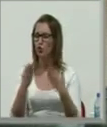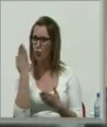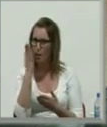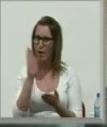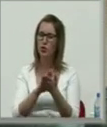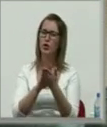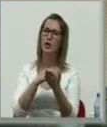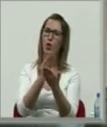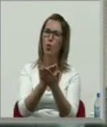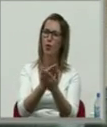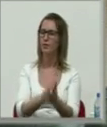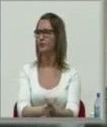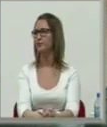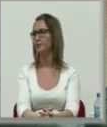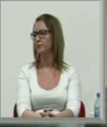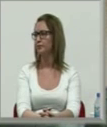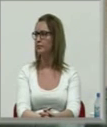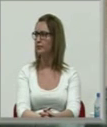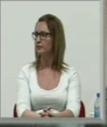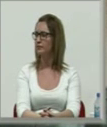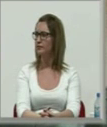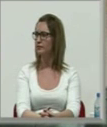raz gratuluję. Dziękuję bardzo.